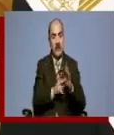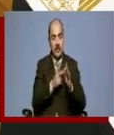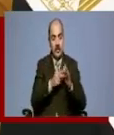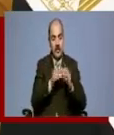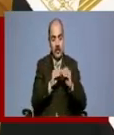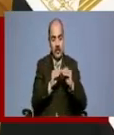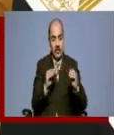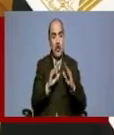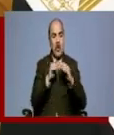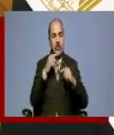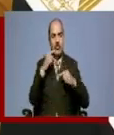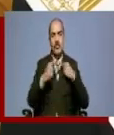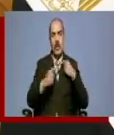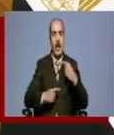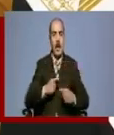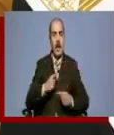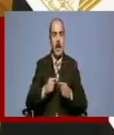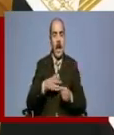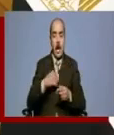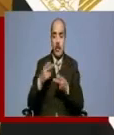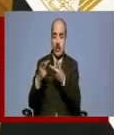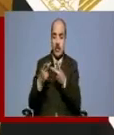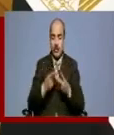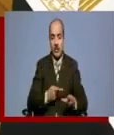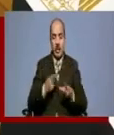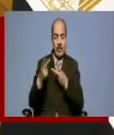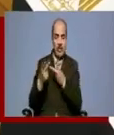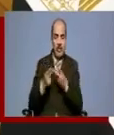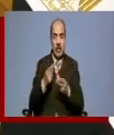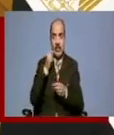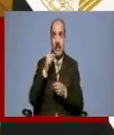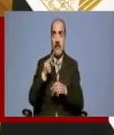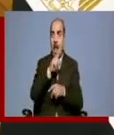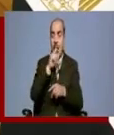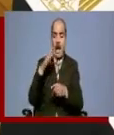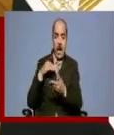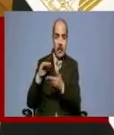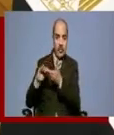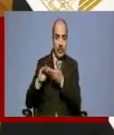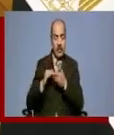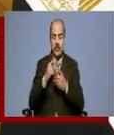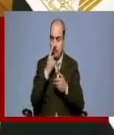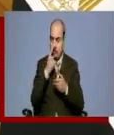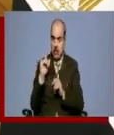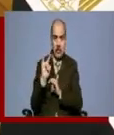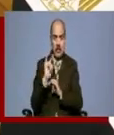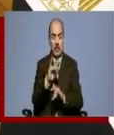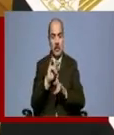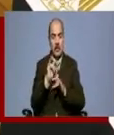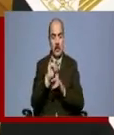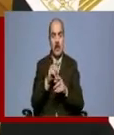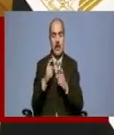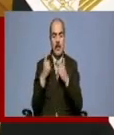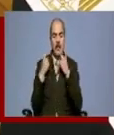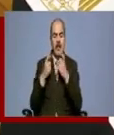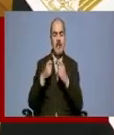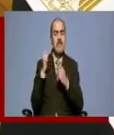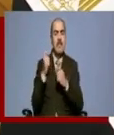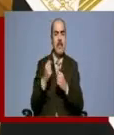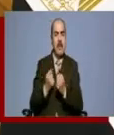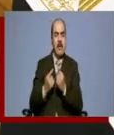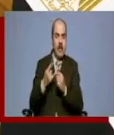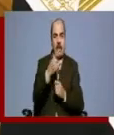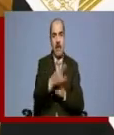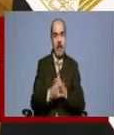بالدم لان دي ابصط حاجه اللي عنده فلوس راح لحياه كريمه ولا تحاف الوطني اتبرع بالفلوس اللي عندوش فلوس عنده منتجات يعني رجل